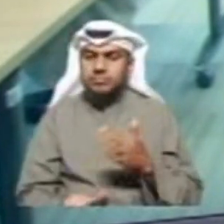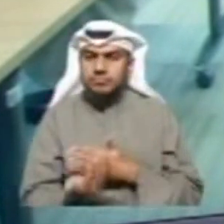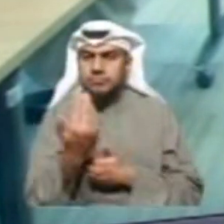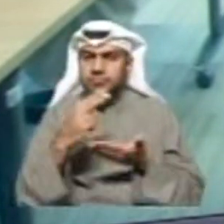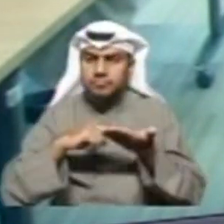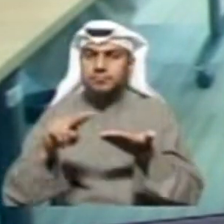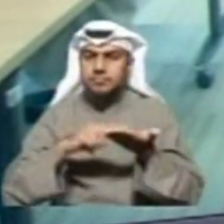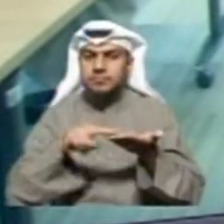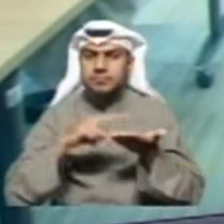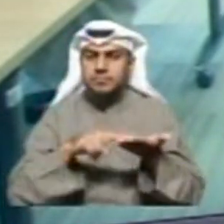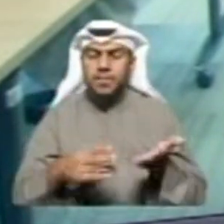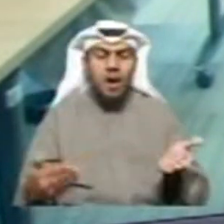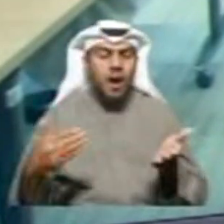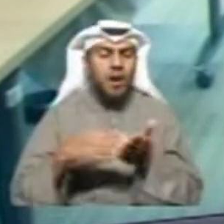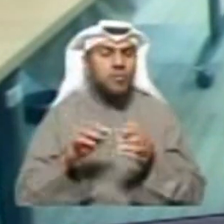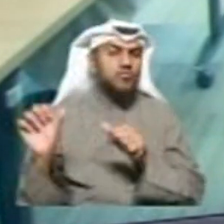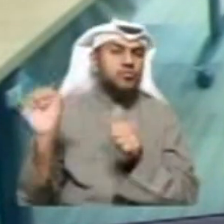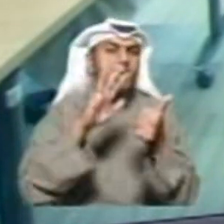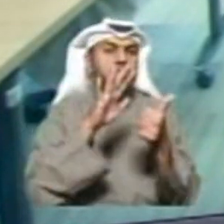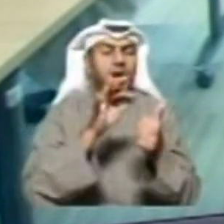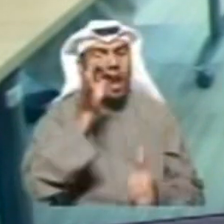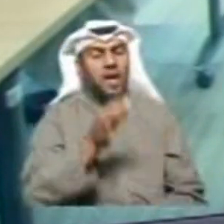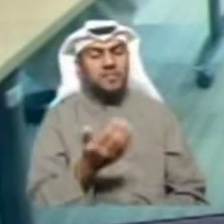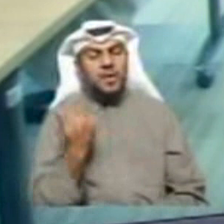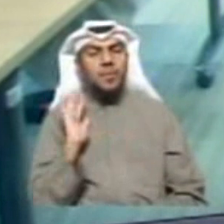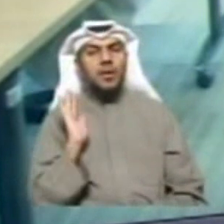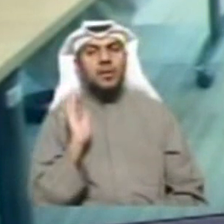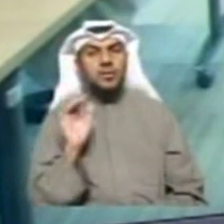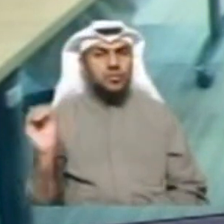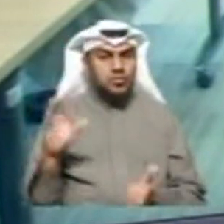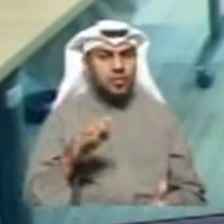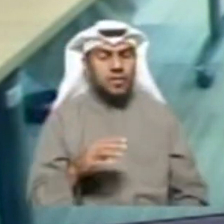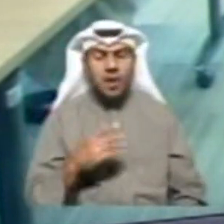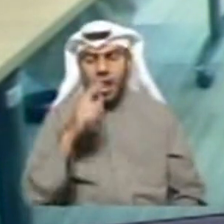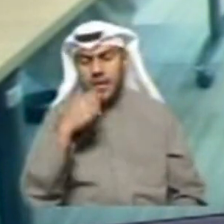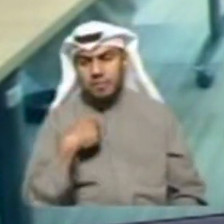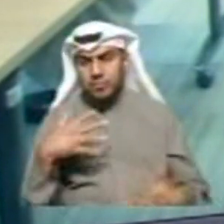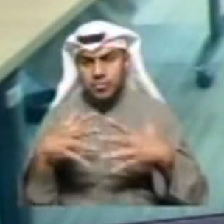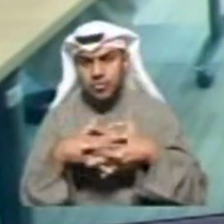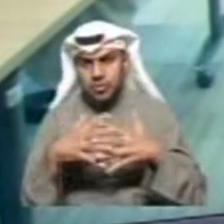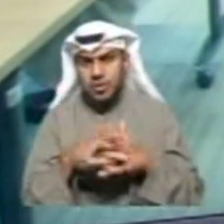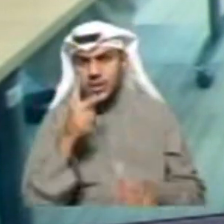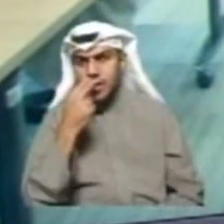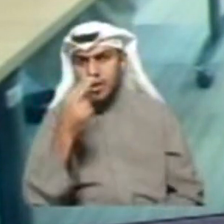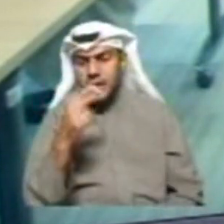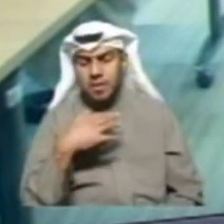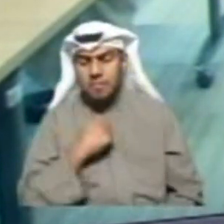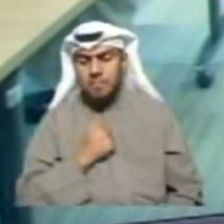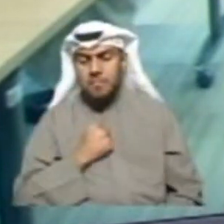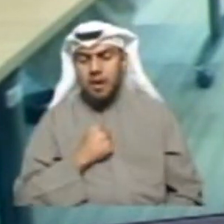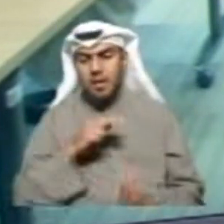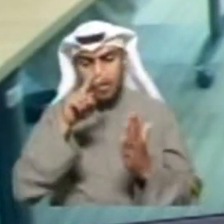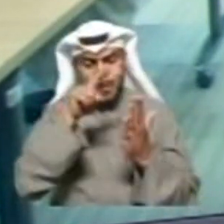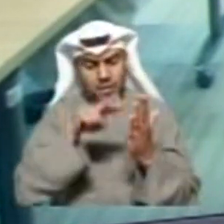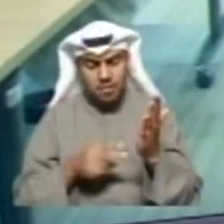ستكون هناك مهلة 6 أشهر أمام الشركات للانتظام وإرسال التقارير المطلوبة منها. المزيد في